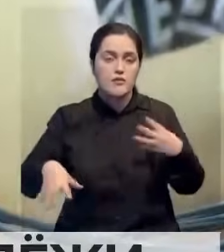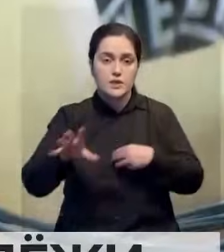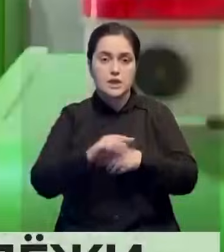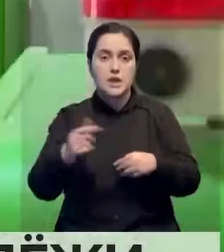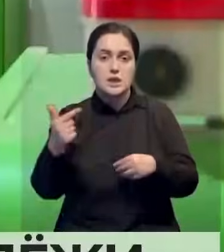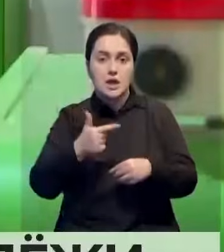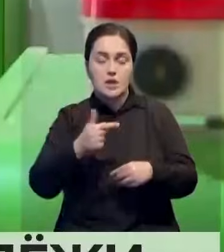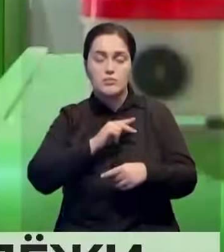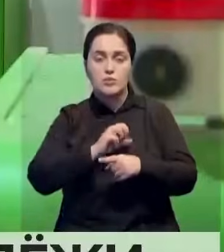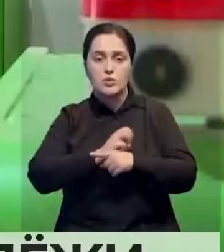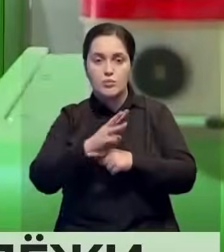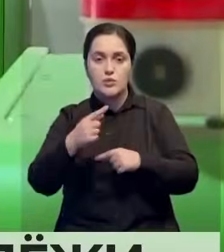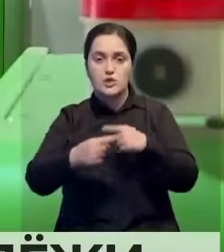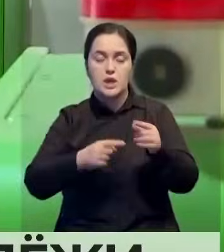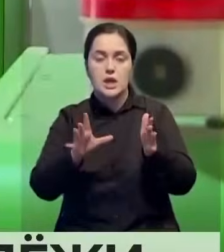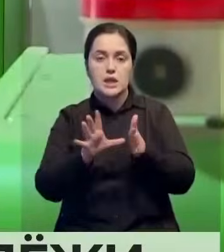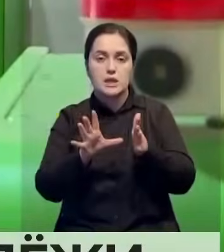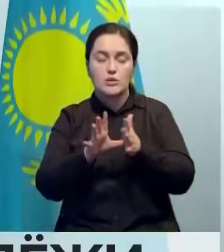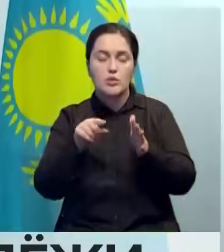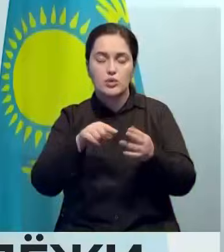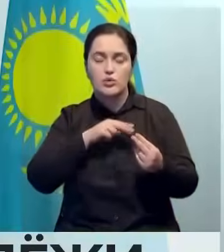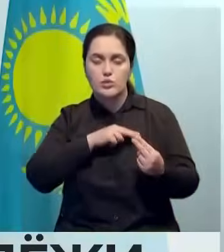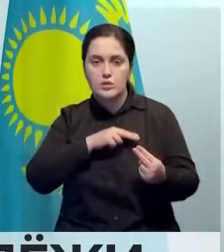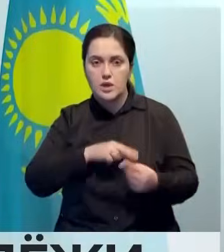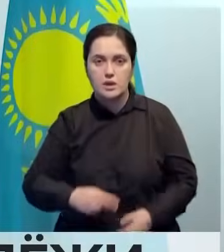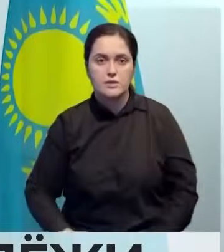граждане трудоустроены через электронную биржу труда.